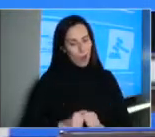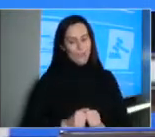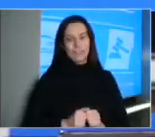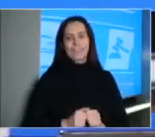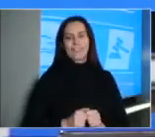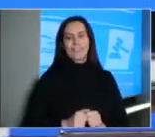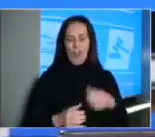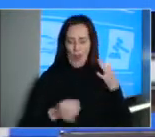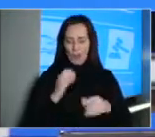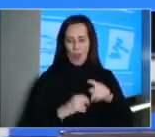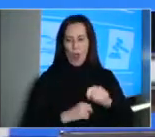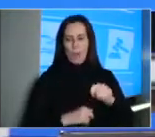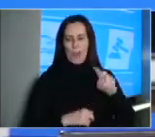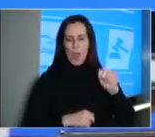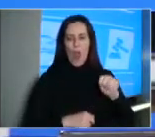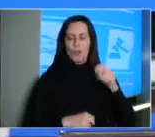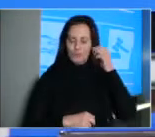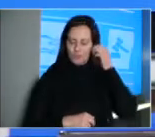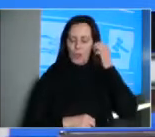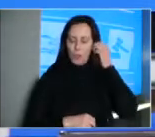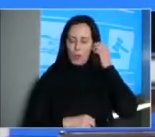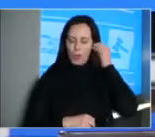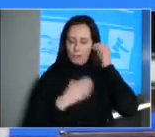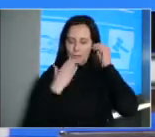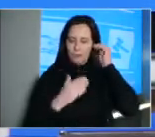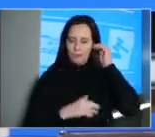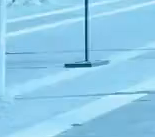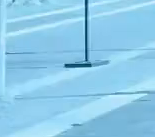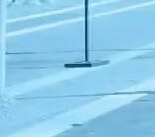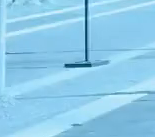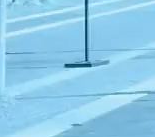מתקדמים. עורך הדין תומר נאור, התנועה לאיכות השלטון, תודה רבה לך. תודה רבה לך.